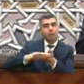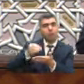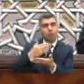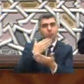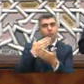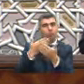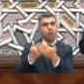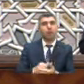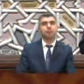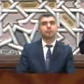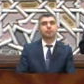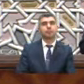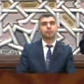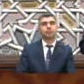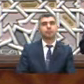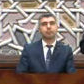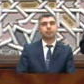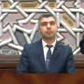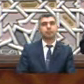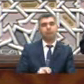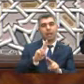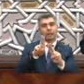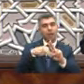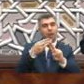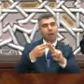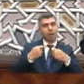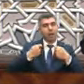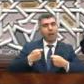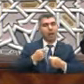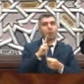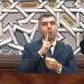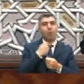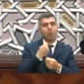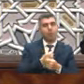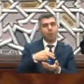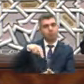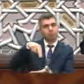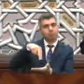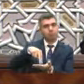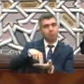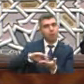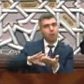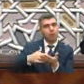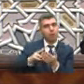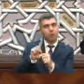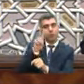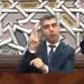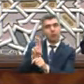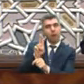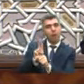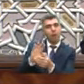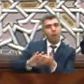شكرا سيدة النائبة. سيد رئيس الحكومة، لكم الكلمة للإجابة